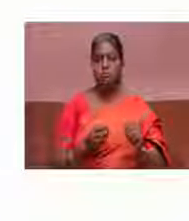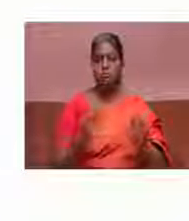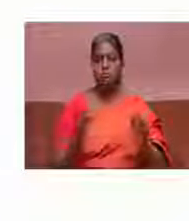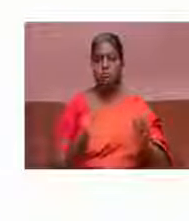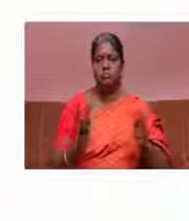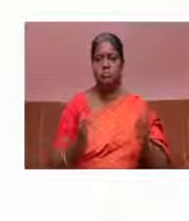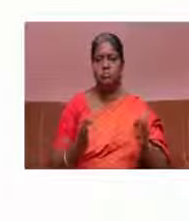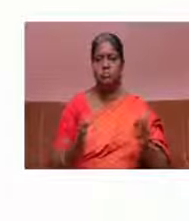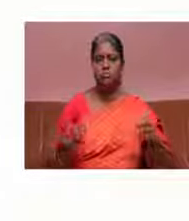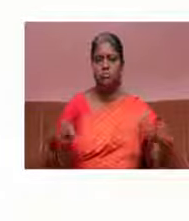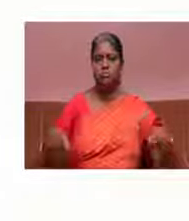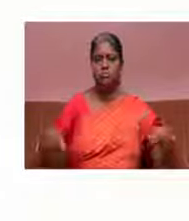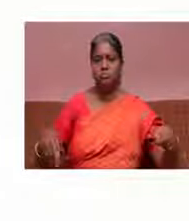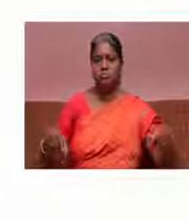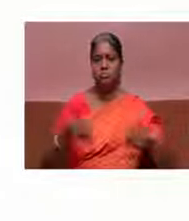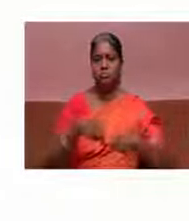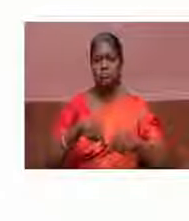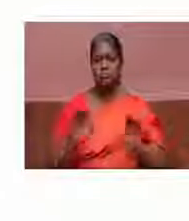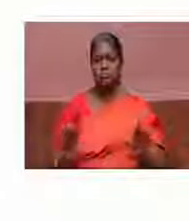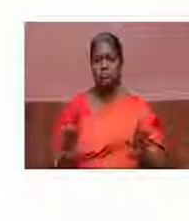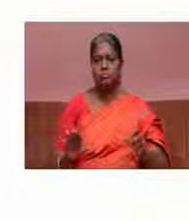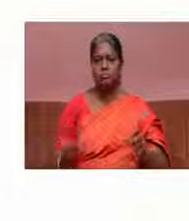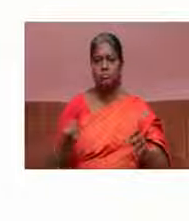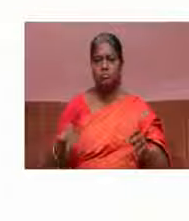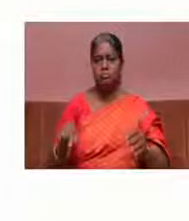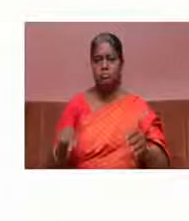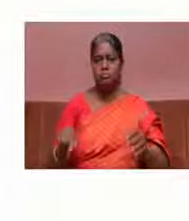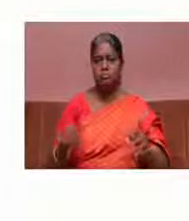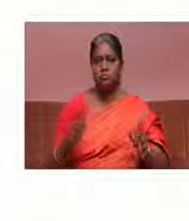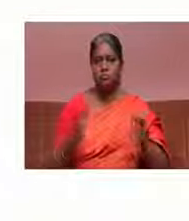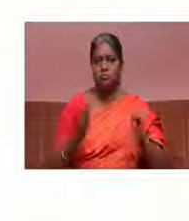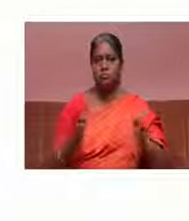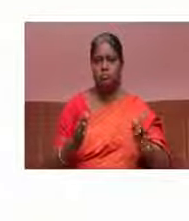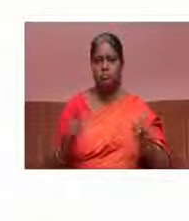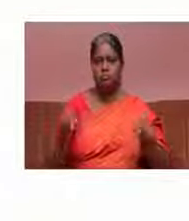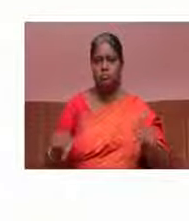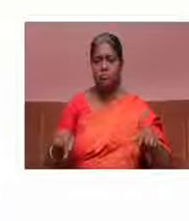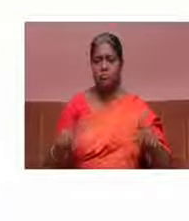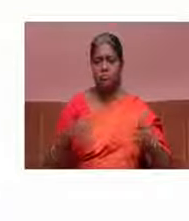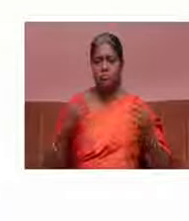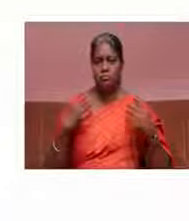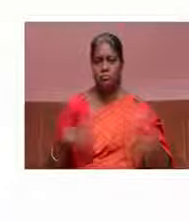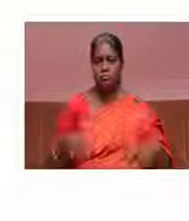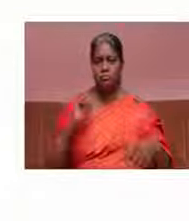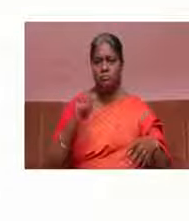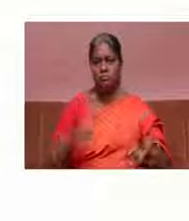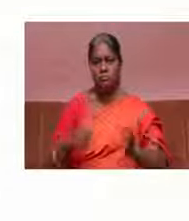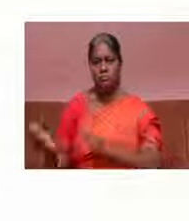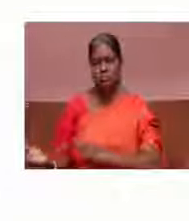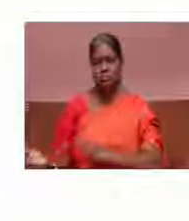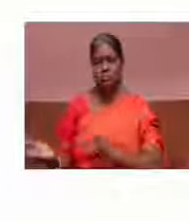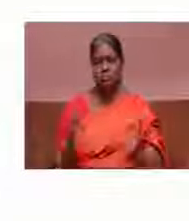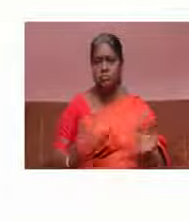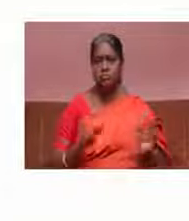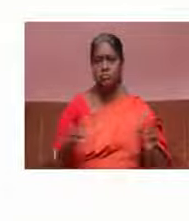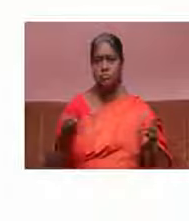வீல்சேரில் சீட் பெல்ட் இருக்கும். இது வீல்சேரில் உள்ளவர்கள் கீழே விழாமல் இருக்க உதவி புரியும்.